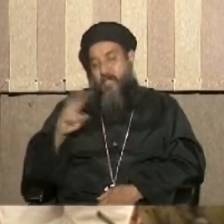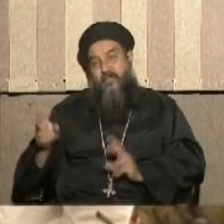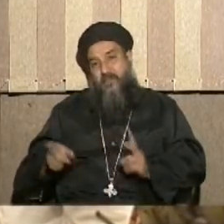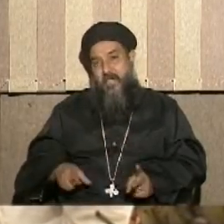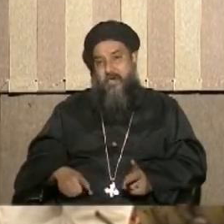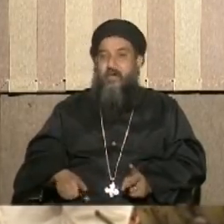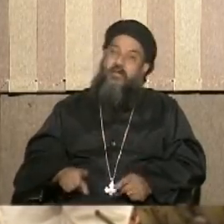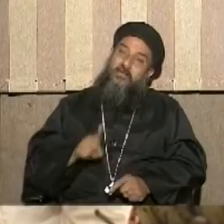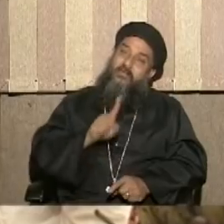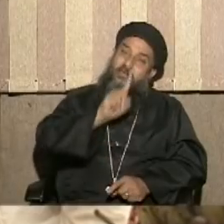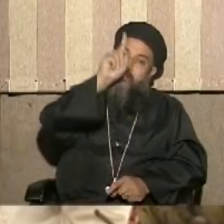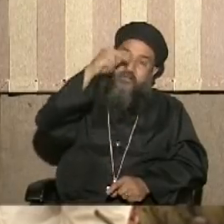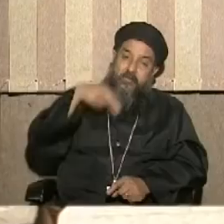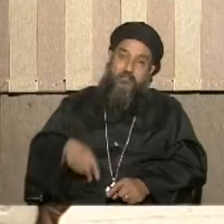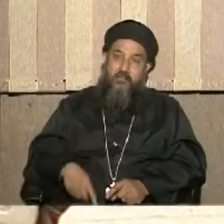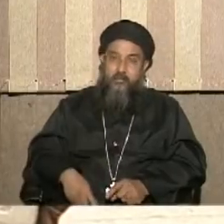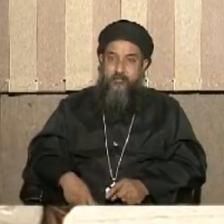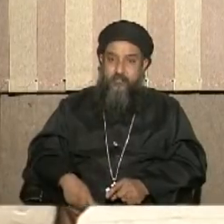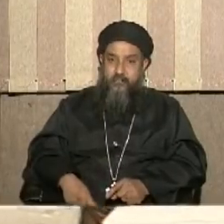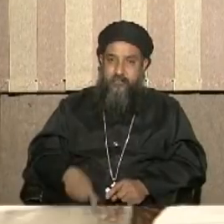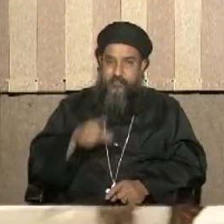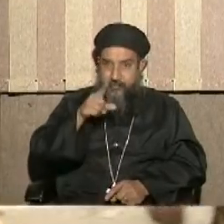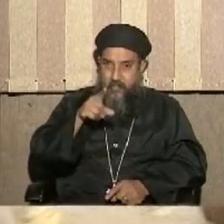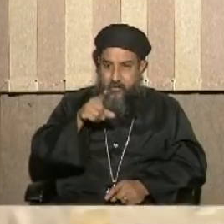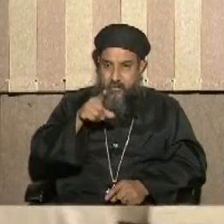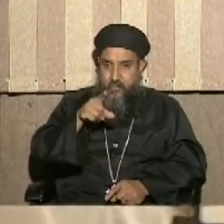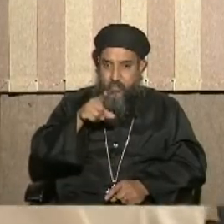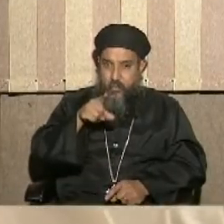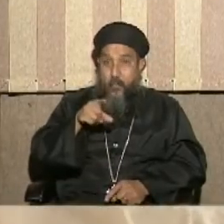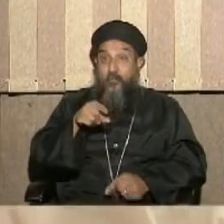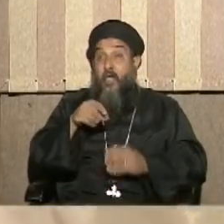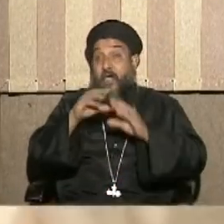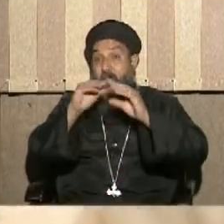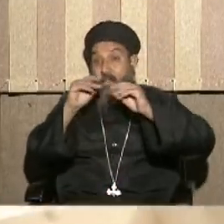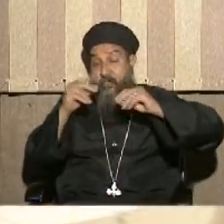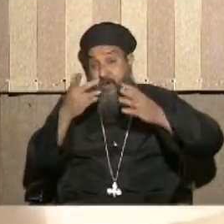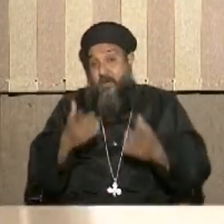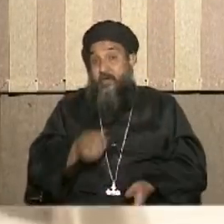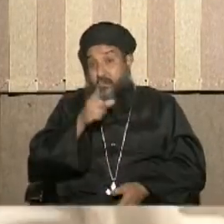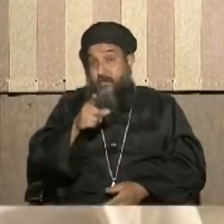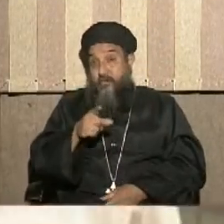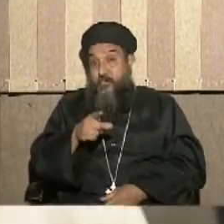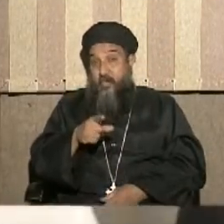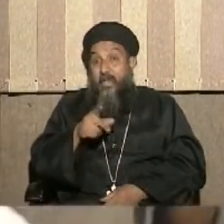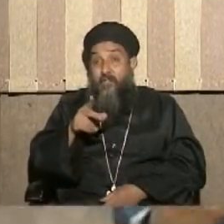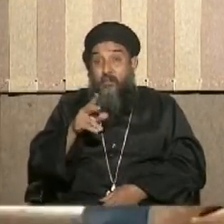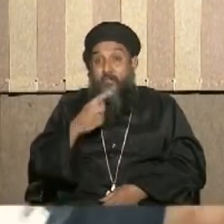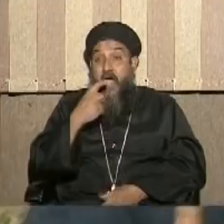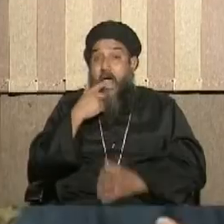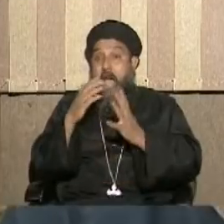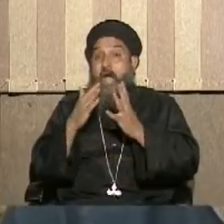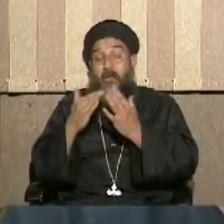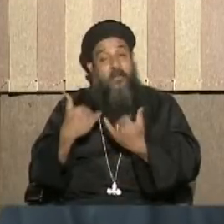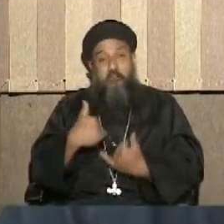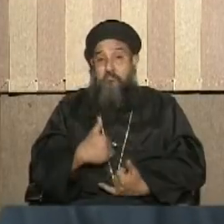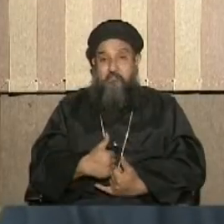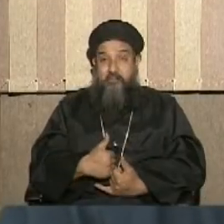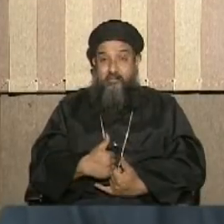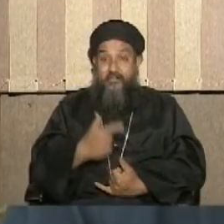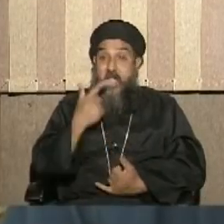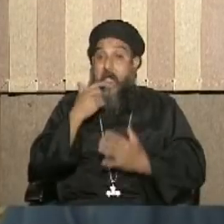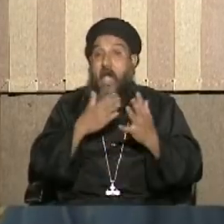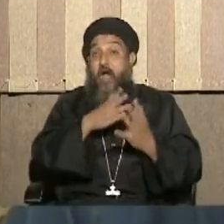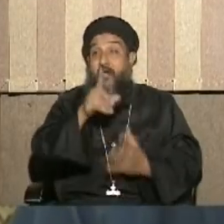الكلام والتفكير بتاعتكم دي. انتوا يا بتوع سينا مش مصدقين لأنكم مسلمين، لكن احنا عندنا في